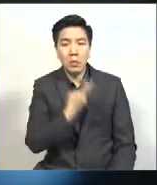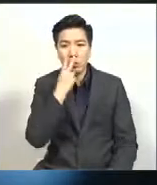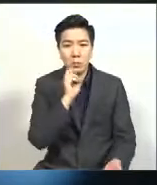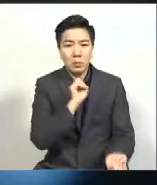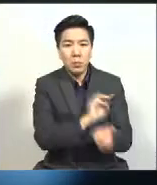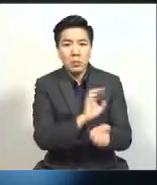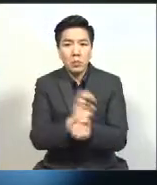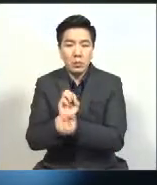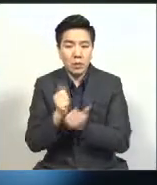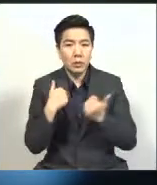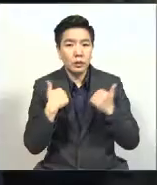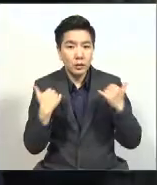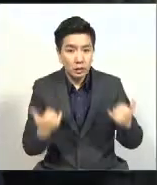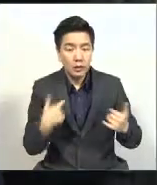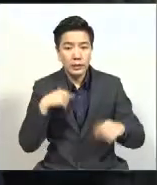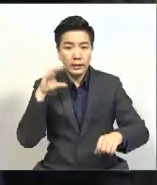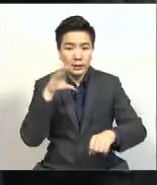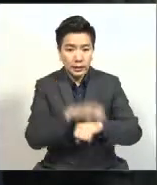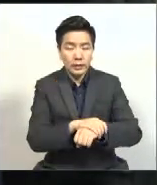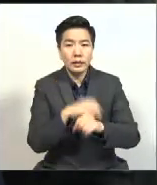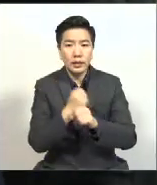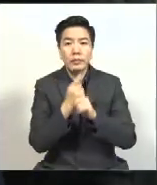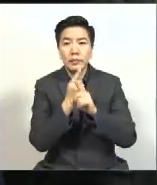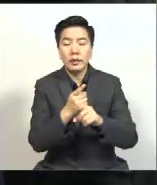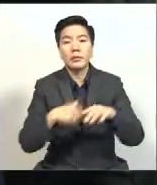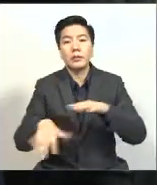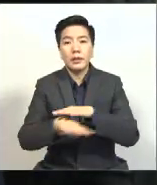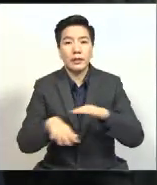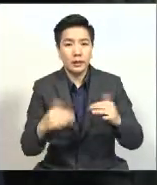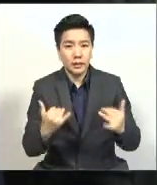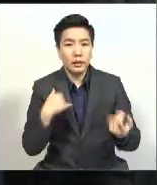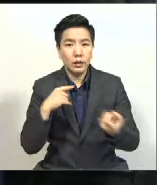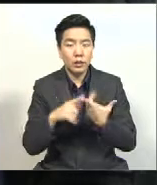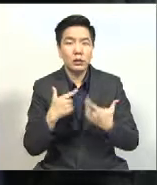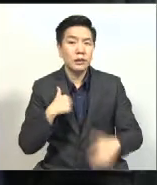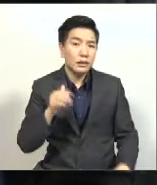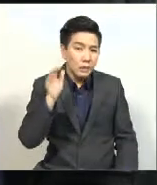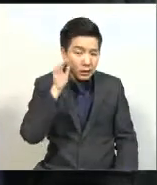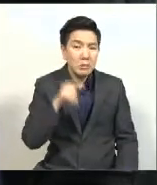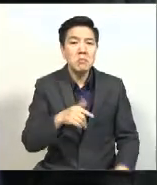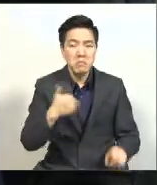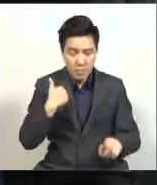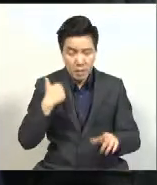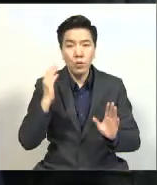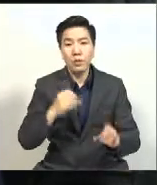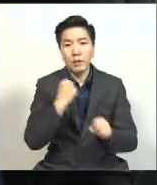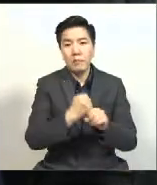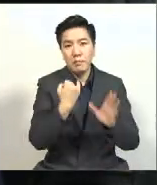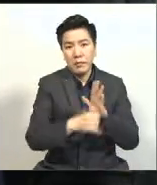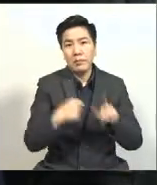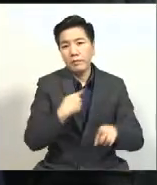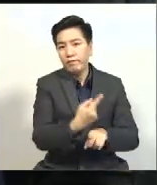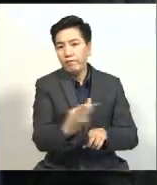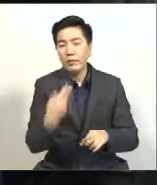ลกระทบในวงกว้างและการจับกุมนั้นก็ทำไปตามพยานหลักฐานนะฮะโดยเชื่อว่ายังมีผู้กระทำความผิดอีก